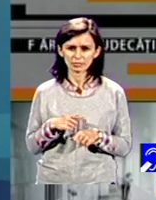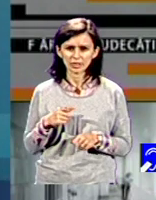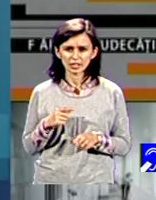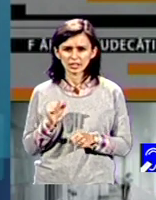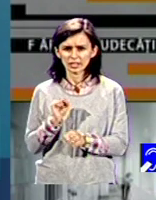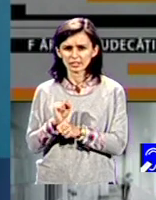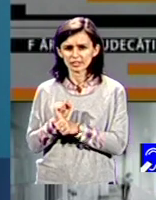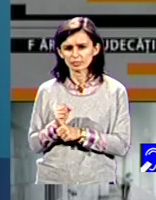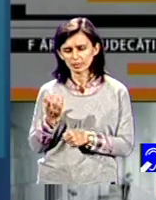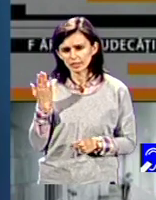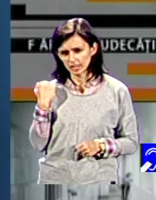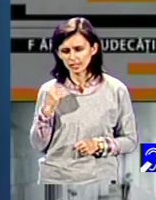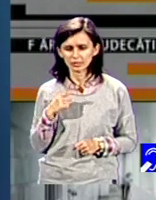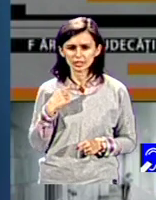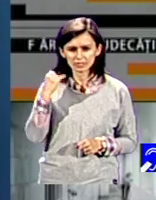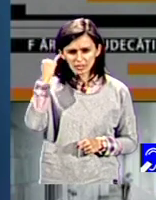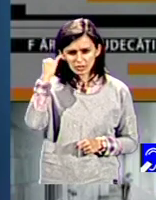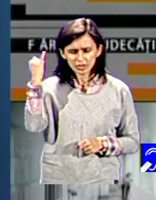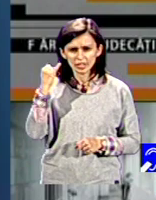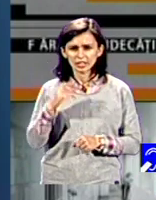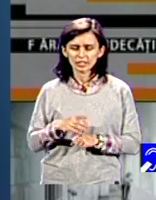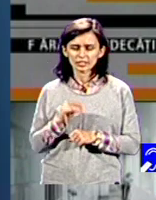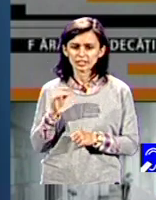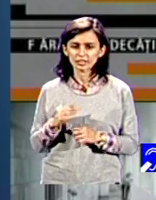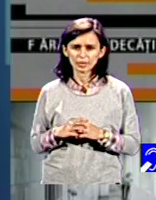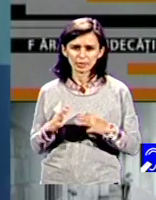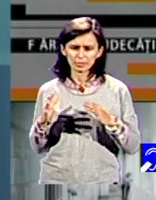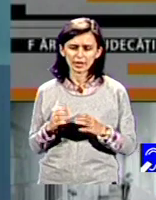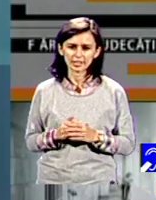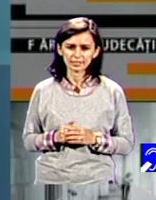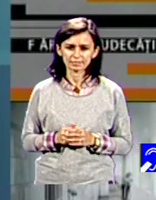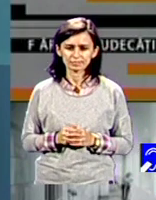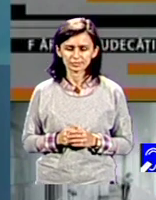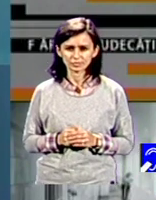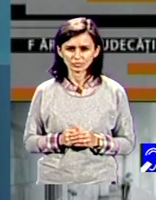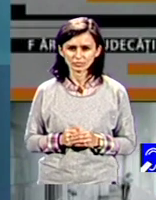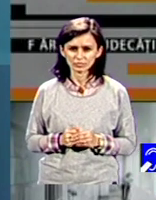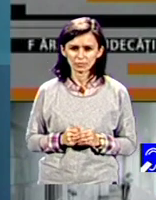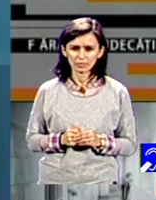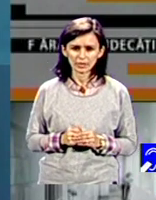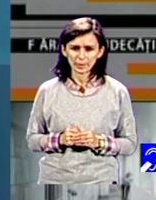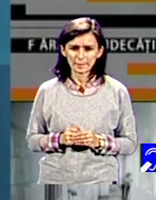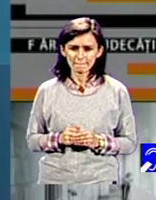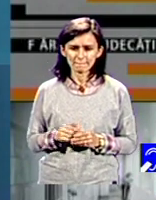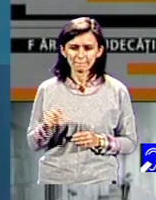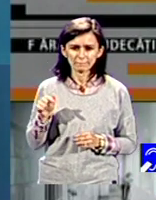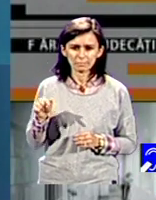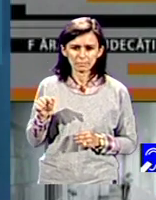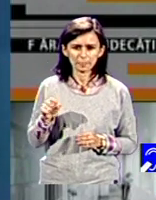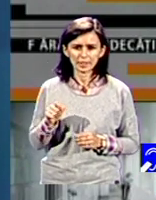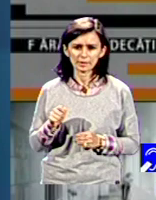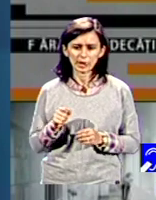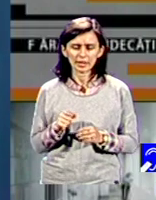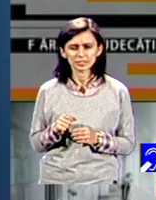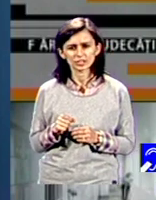săptămâna trecută acea platformă de hârtie de vânzare a obiectelor second hand are și o secțiune